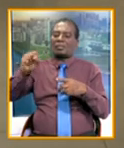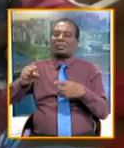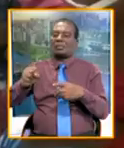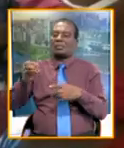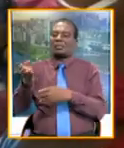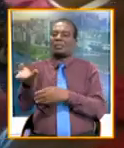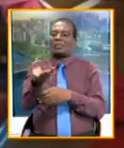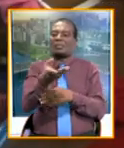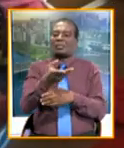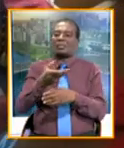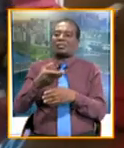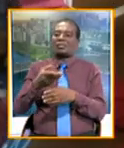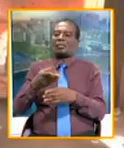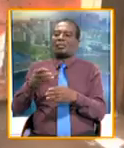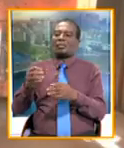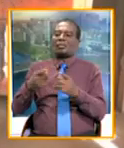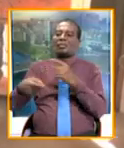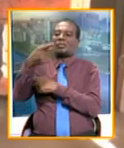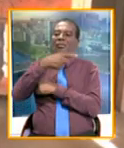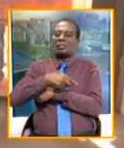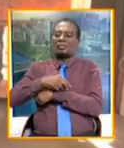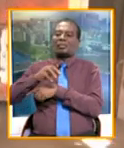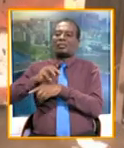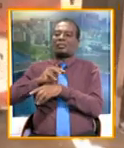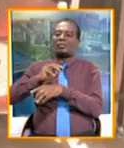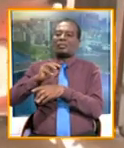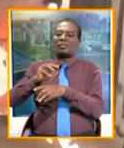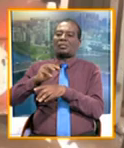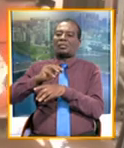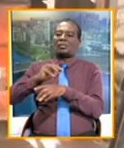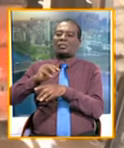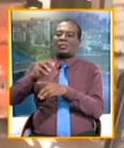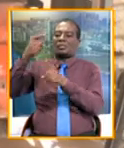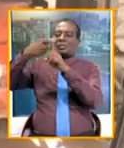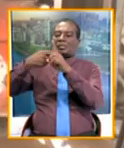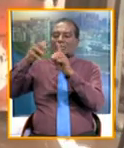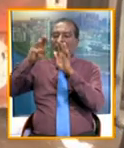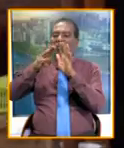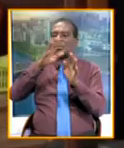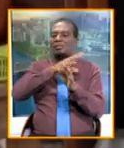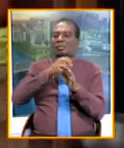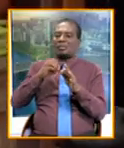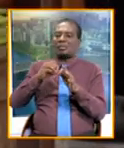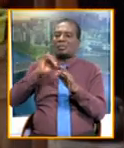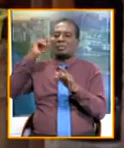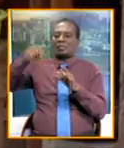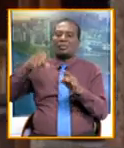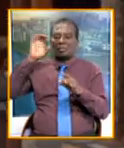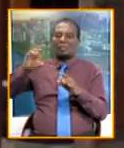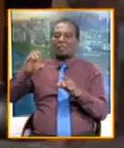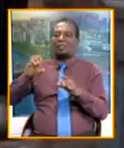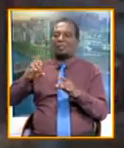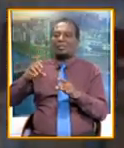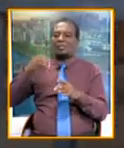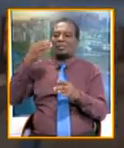journalières, mensuelles ou même trimestrielles convenues avec la CNPS en fonction de ses revenus. Il pourra bénéficier